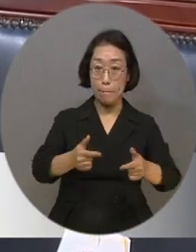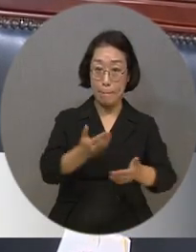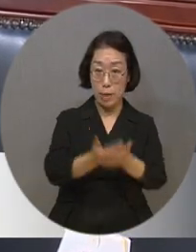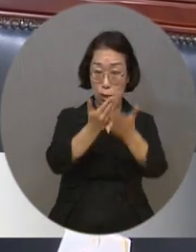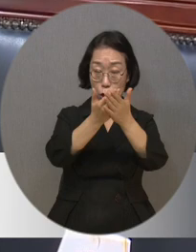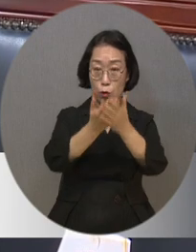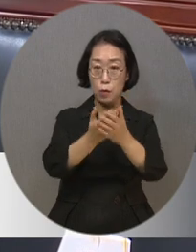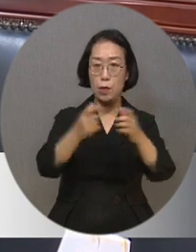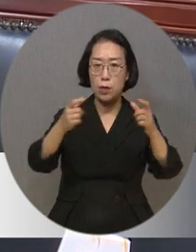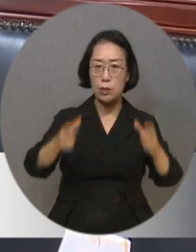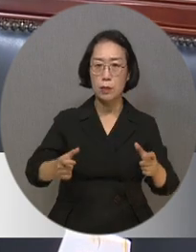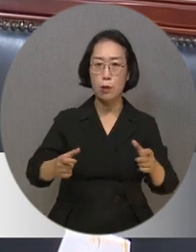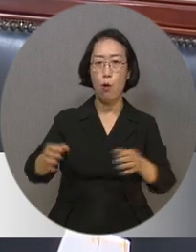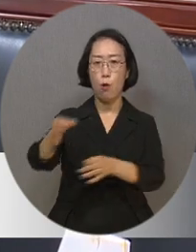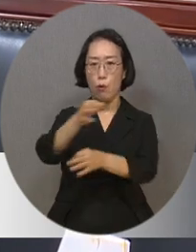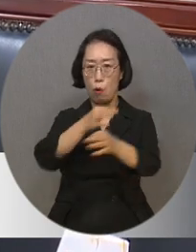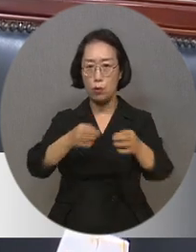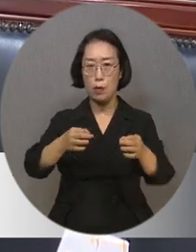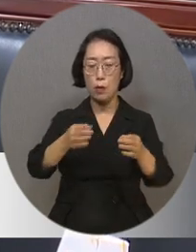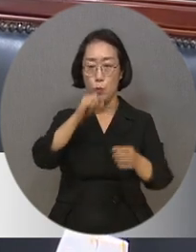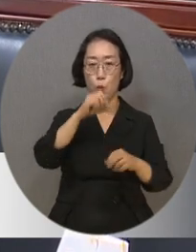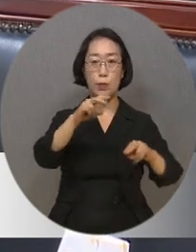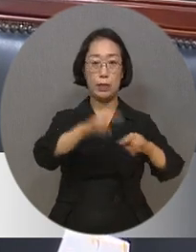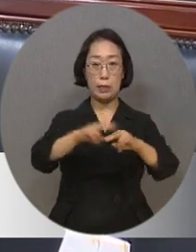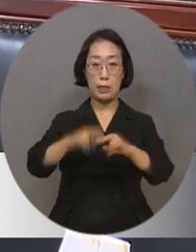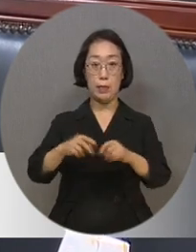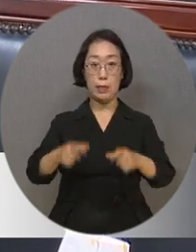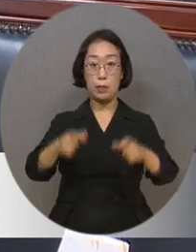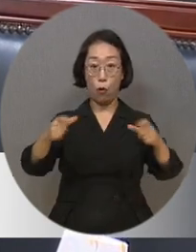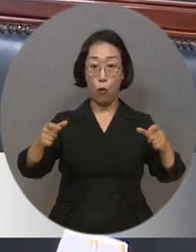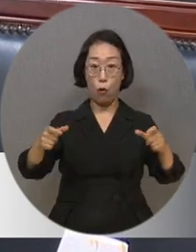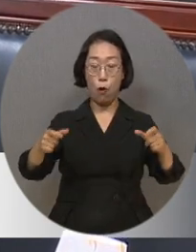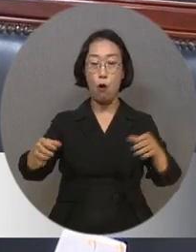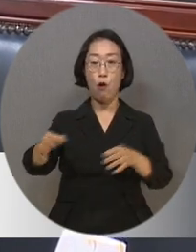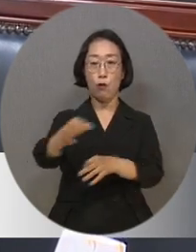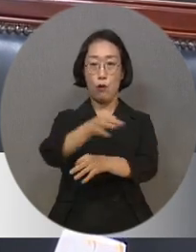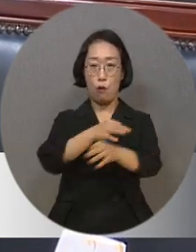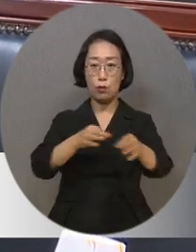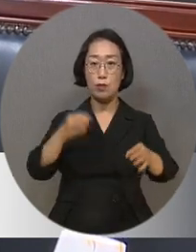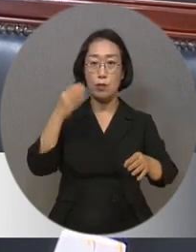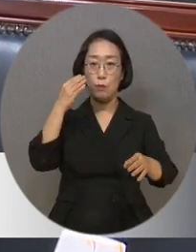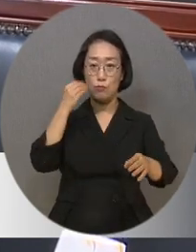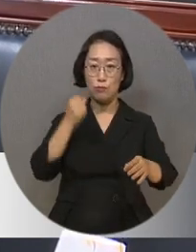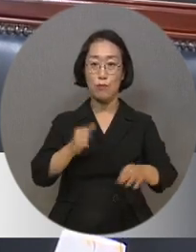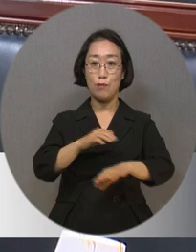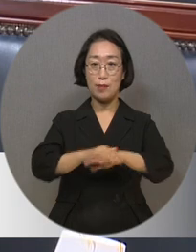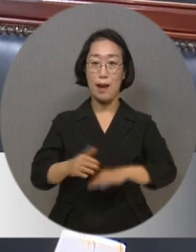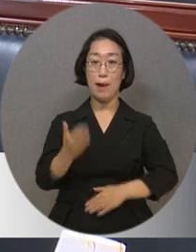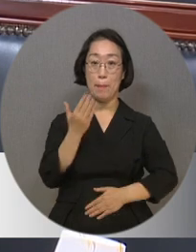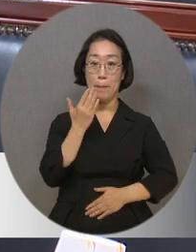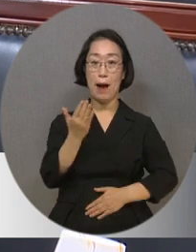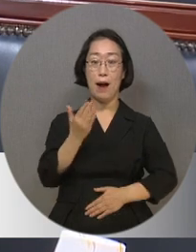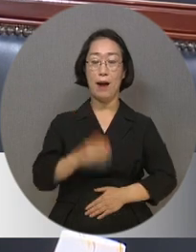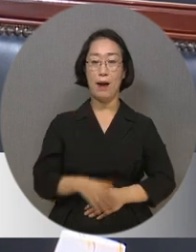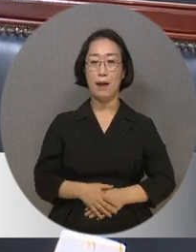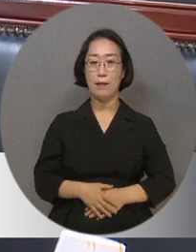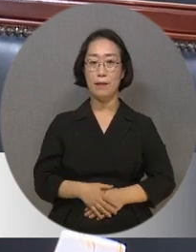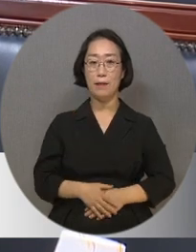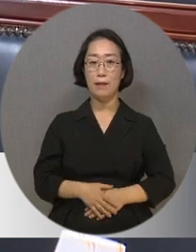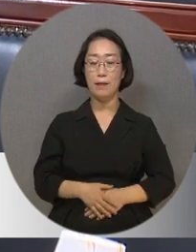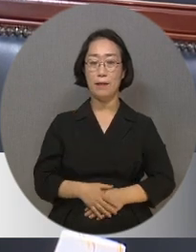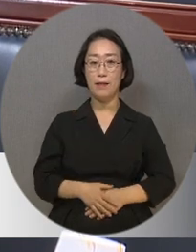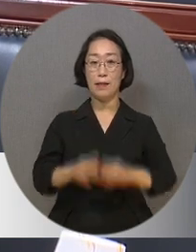좋은 일자리도 많아지고 그래야지 또 지역사회가 활기가 또 생긴다고 생각합니다.